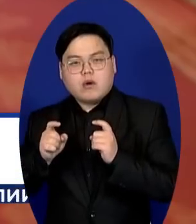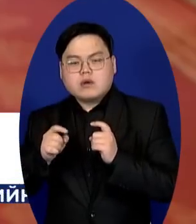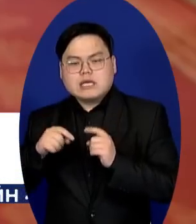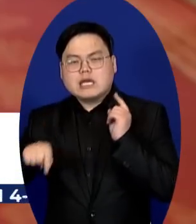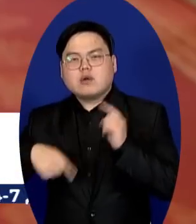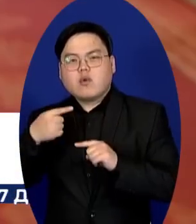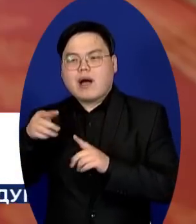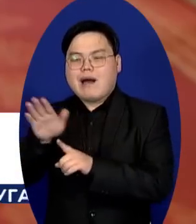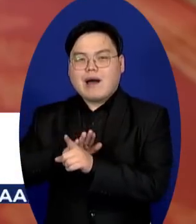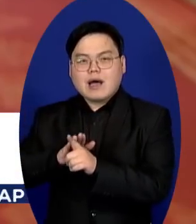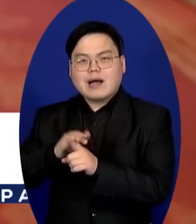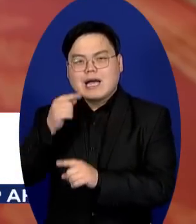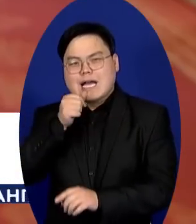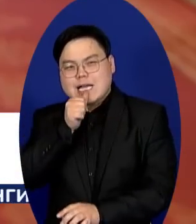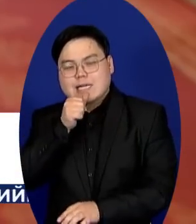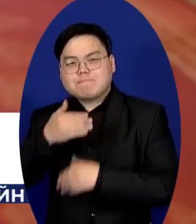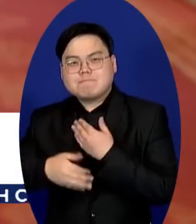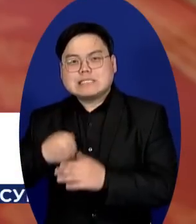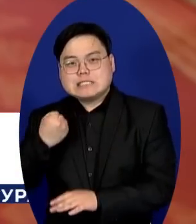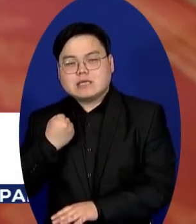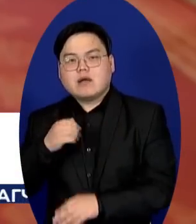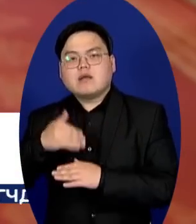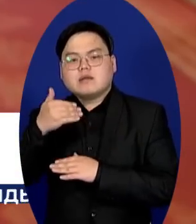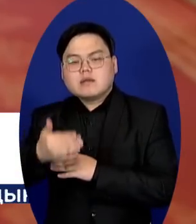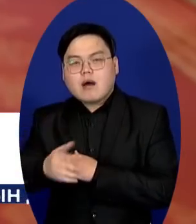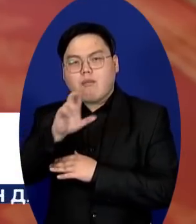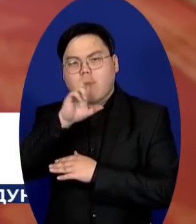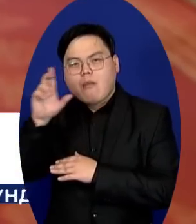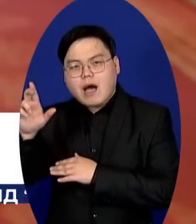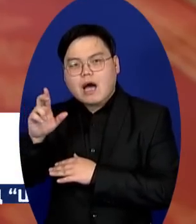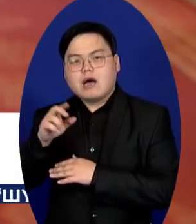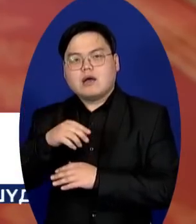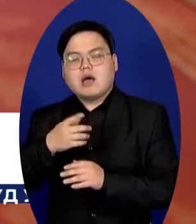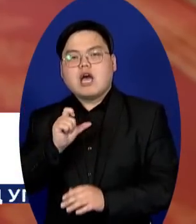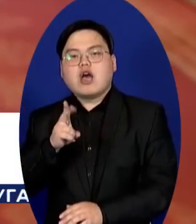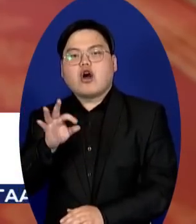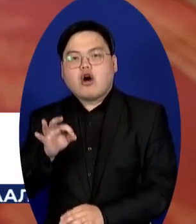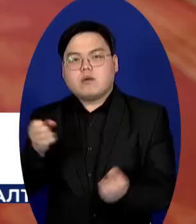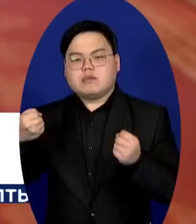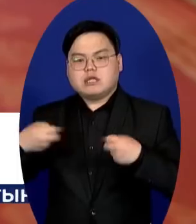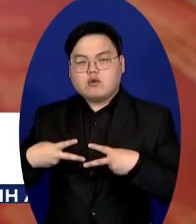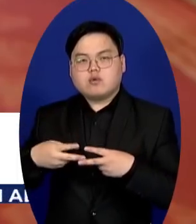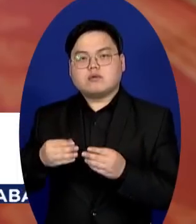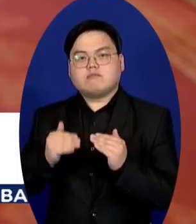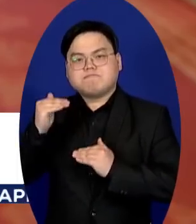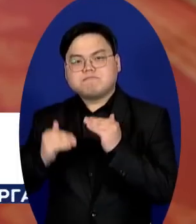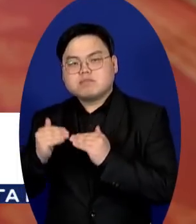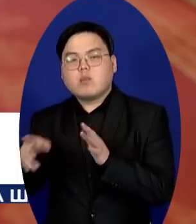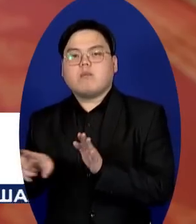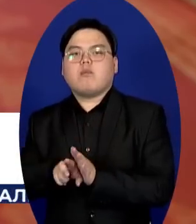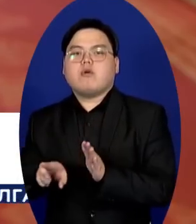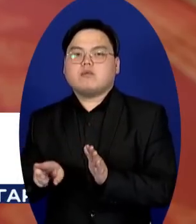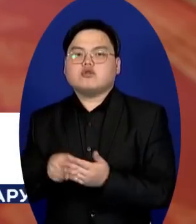юм бол бид нар өөрсдөө энэ дараа үедээ энэ байгалийн экологийнхоо энэ тэнцвэрт байдлыг илүү их ингээ авч үлдэх юм боломжтой.